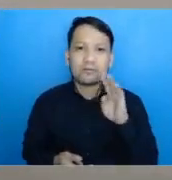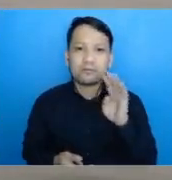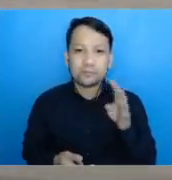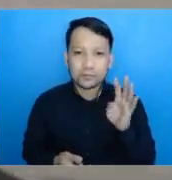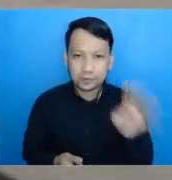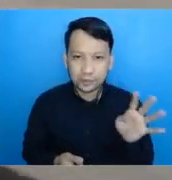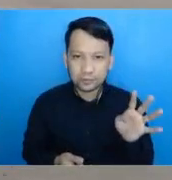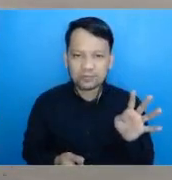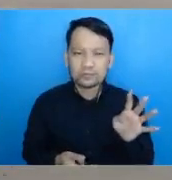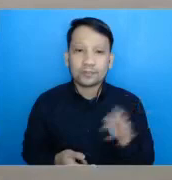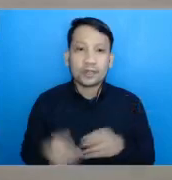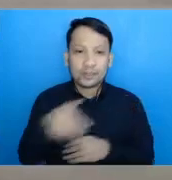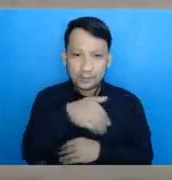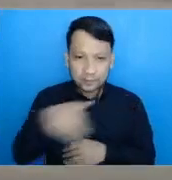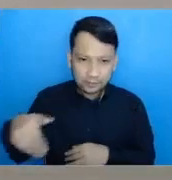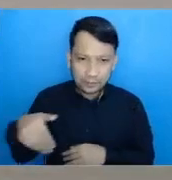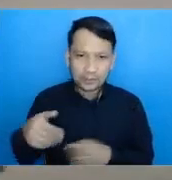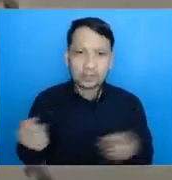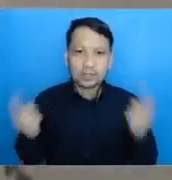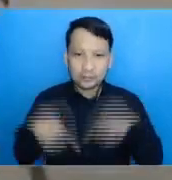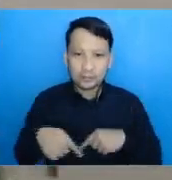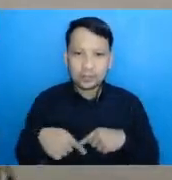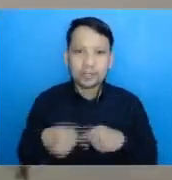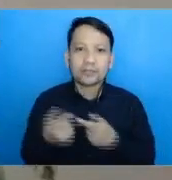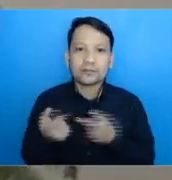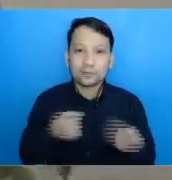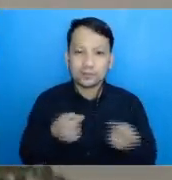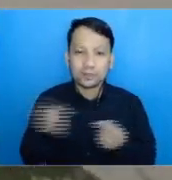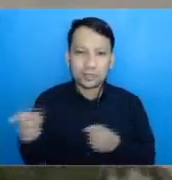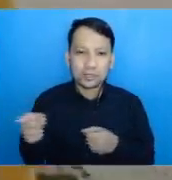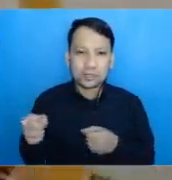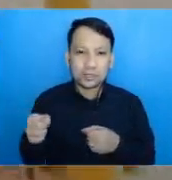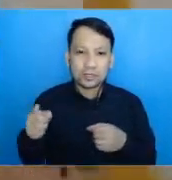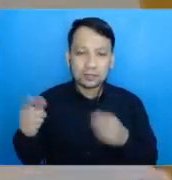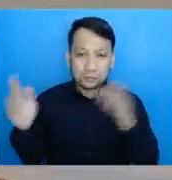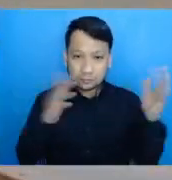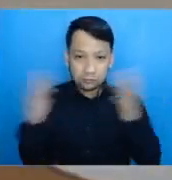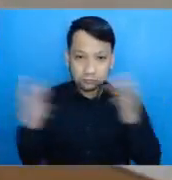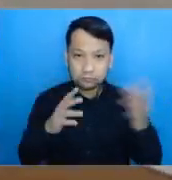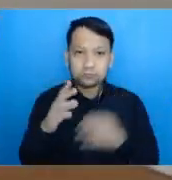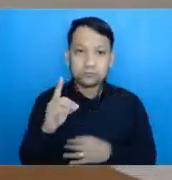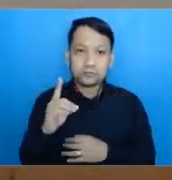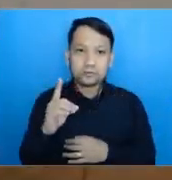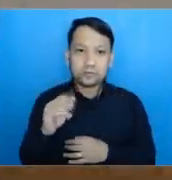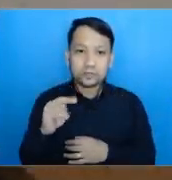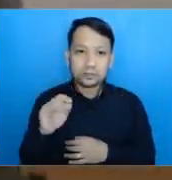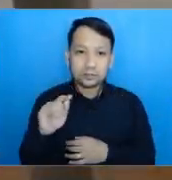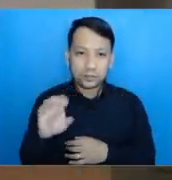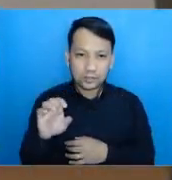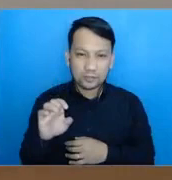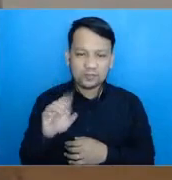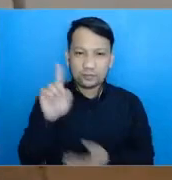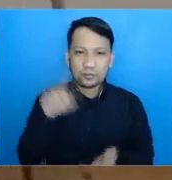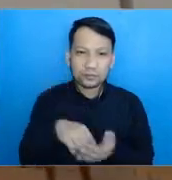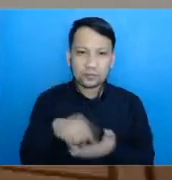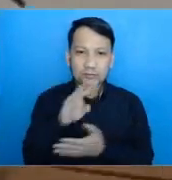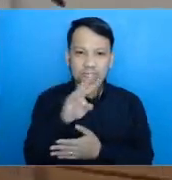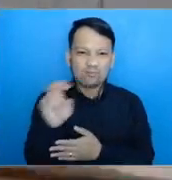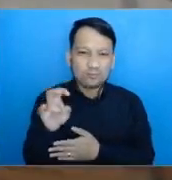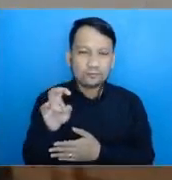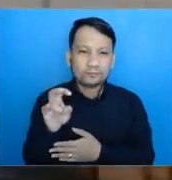kagabi ang mga pantalang apektado ng bagyong Dante. Sa kabuuan ay 1,700 na pasahero ang